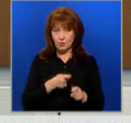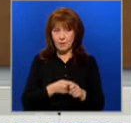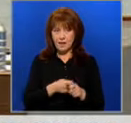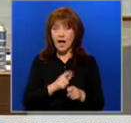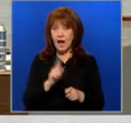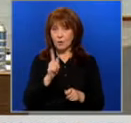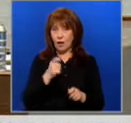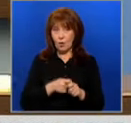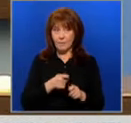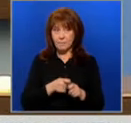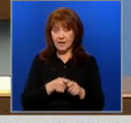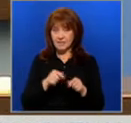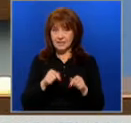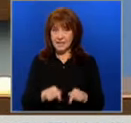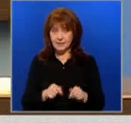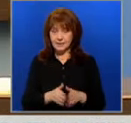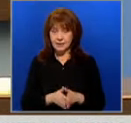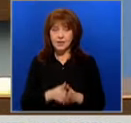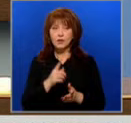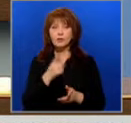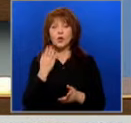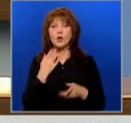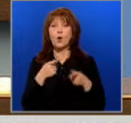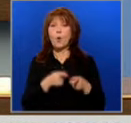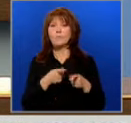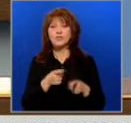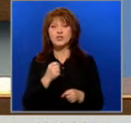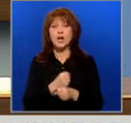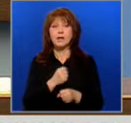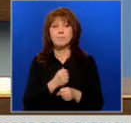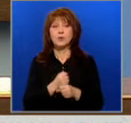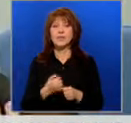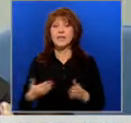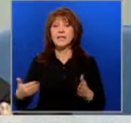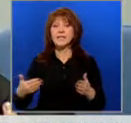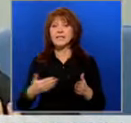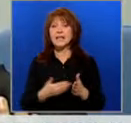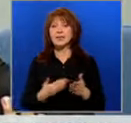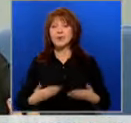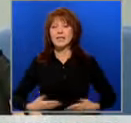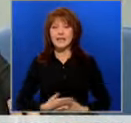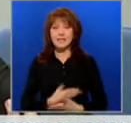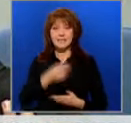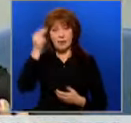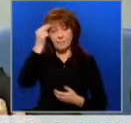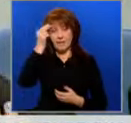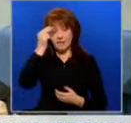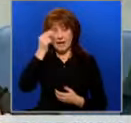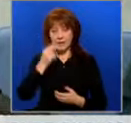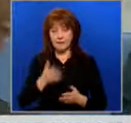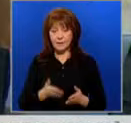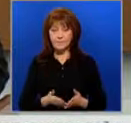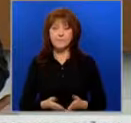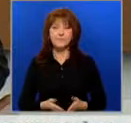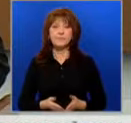когато е влязъл в Народното събрание. А Тагарев обвини опозицията, че работи срещу интересите на страната. Дебатът в залата за ползите и